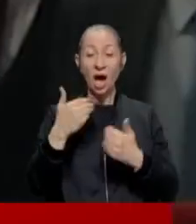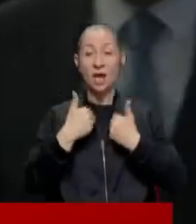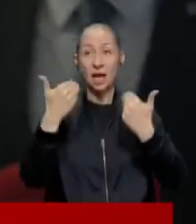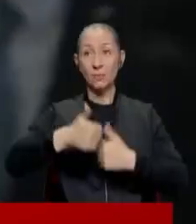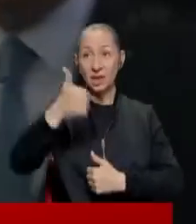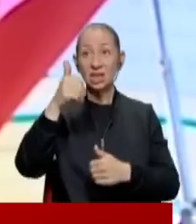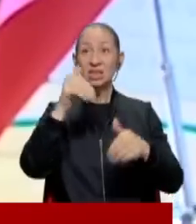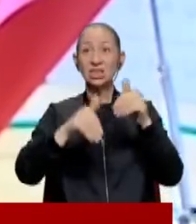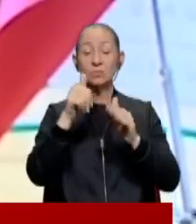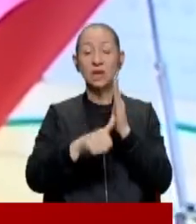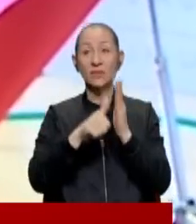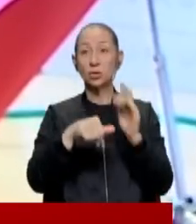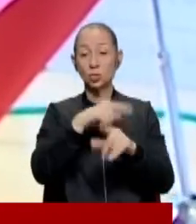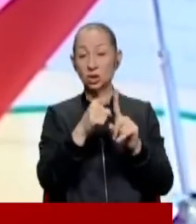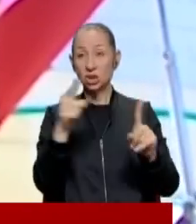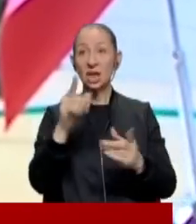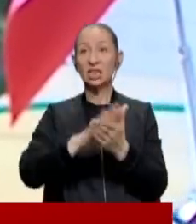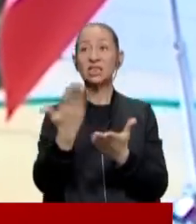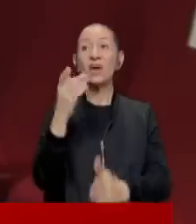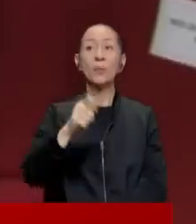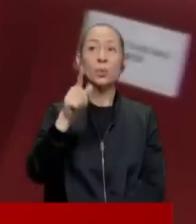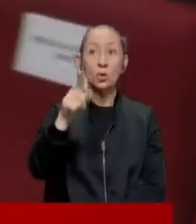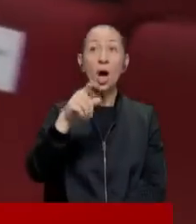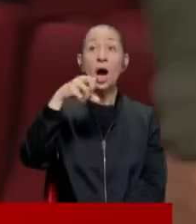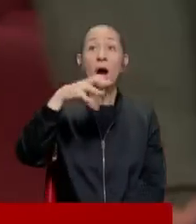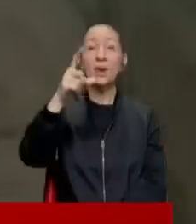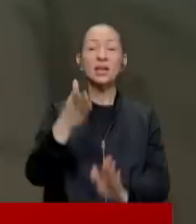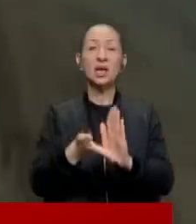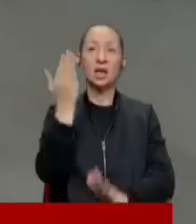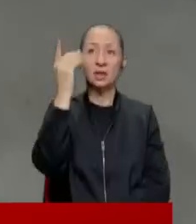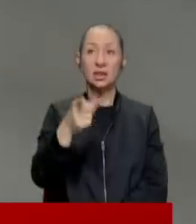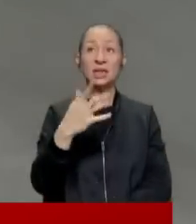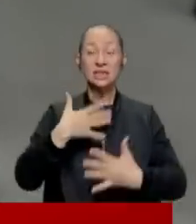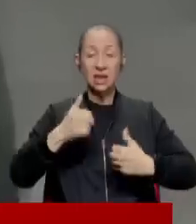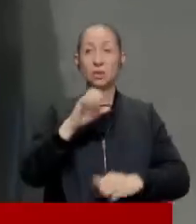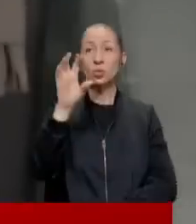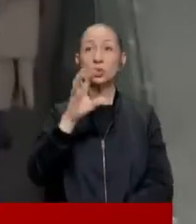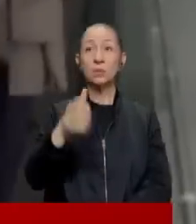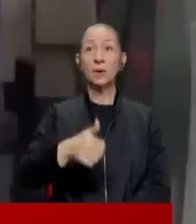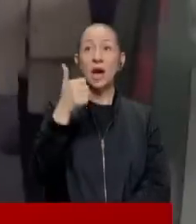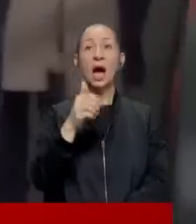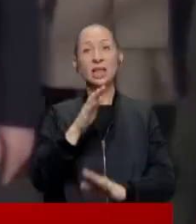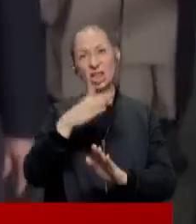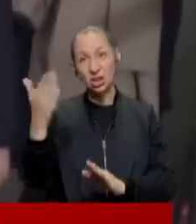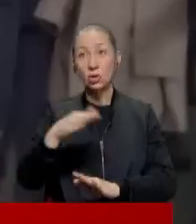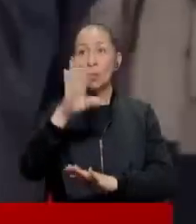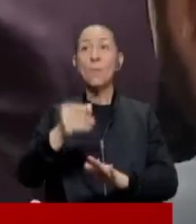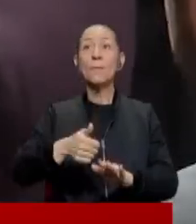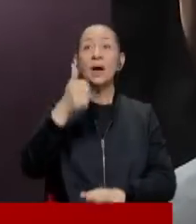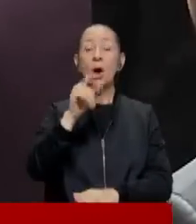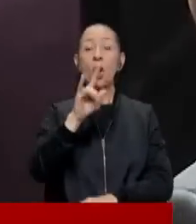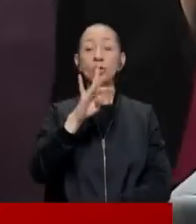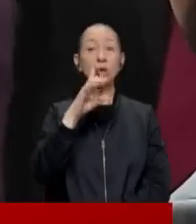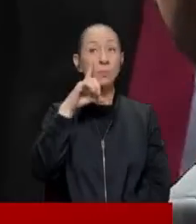bakanı da seçim takvimi süreci içinde istifa ediyordu AK Parti kaldırdı sağlık ve Turizm Bakanlığı hariç tüm bakanlar